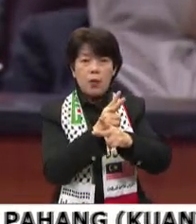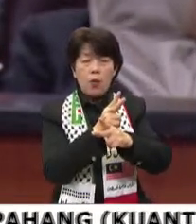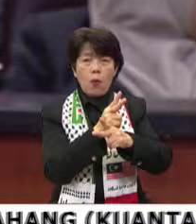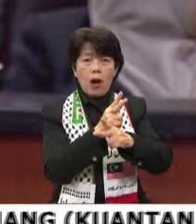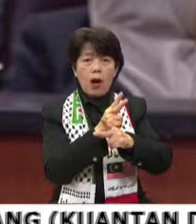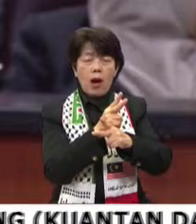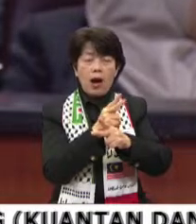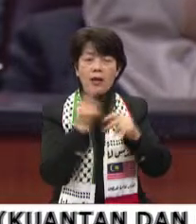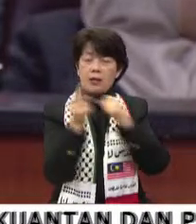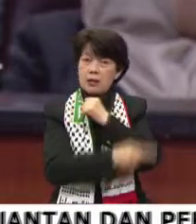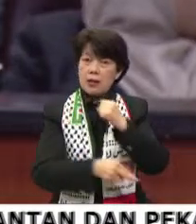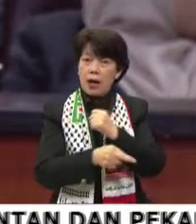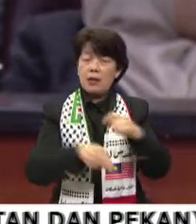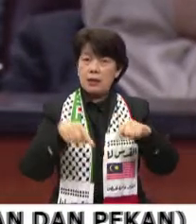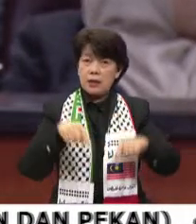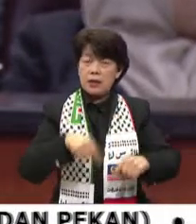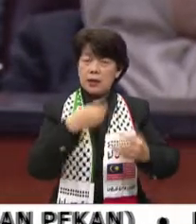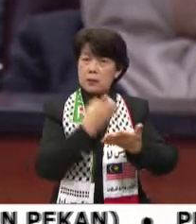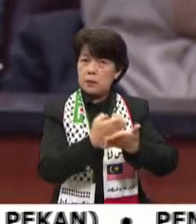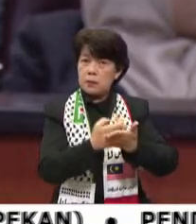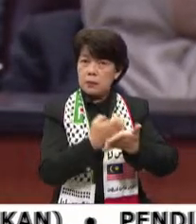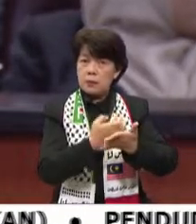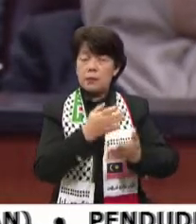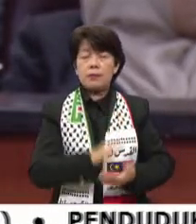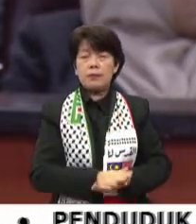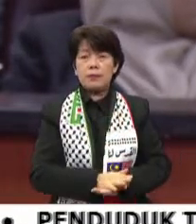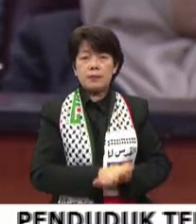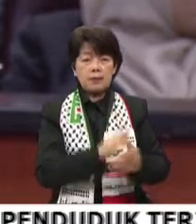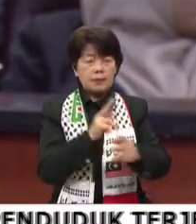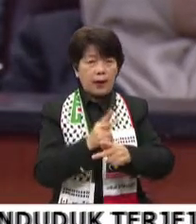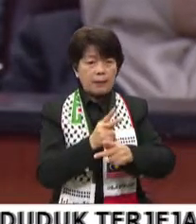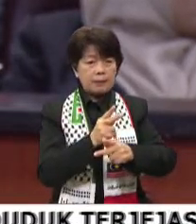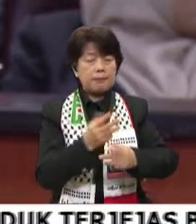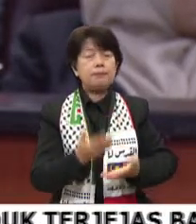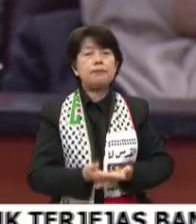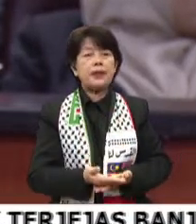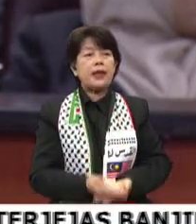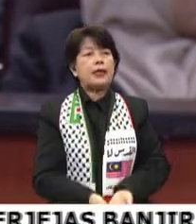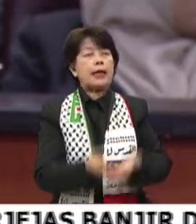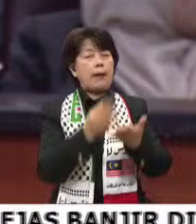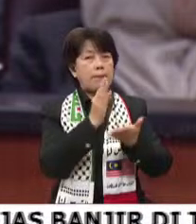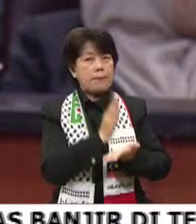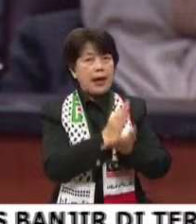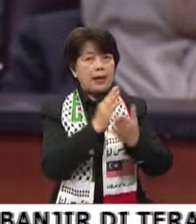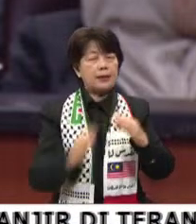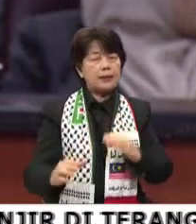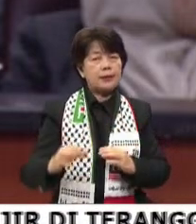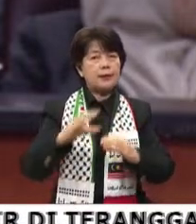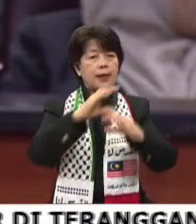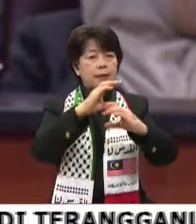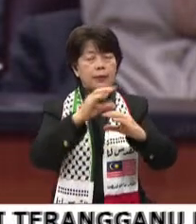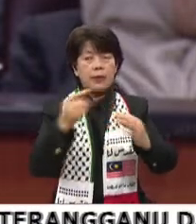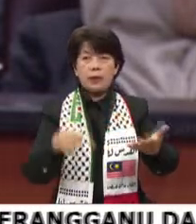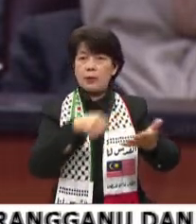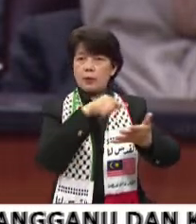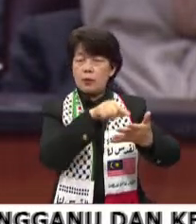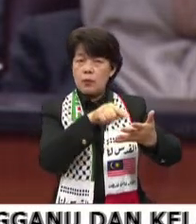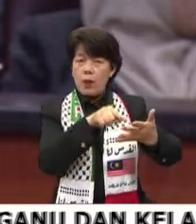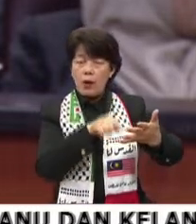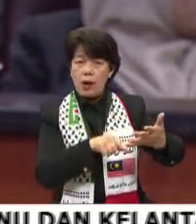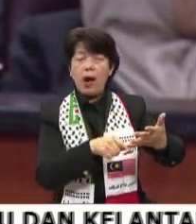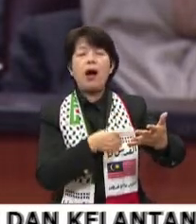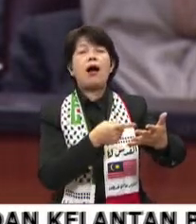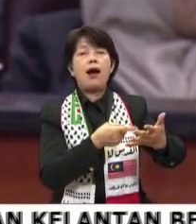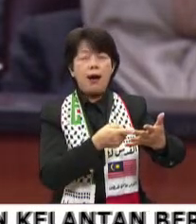kita ketika ini belanja kita kepada subsidi yang berkait sumber tenaga fosil itu sebenarnya